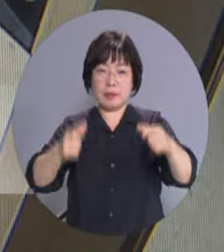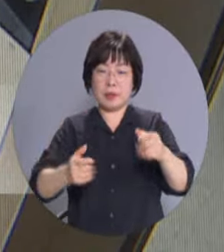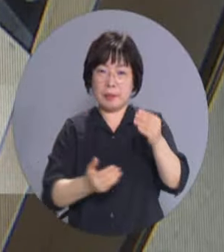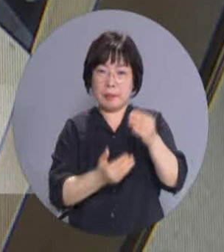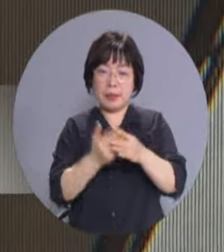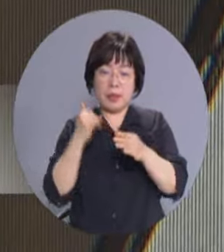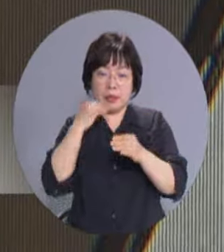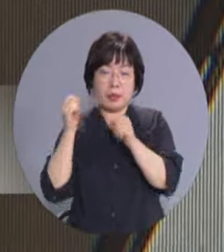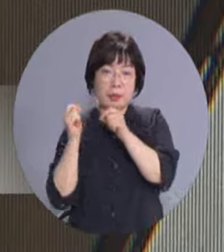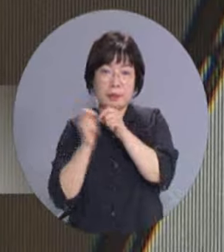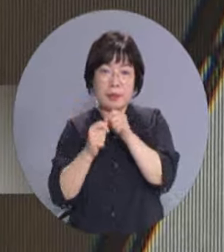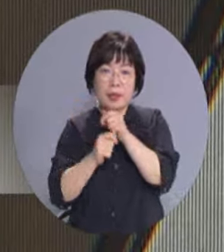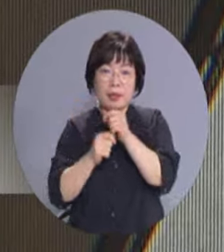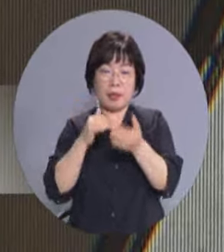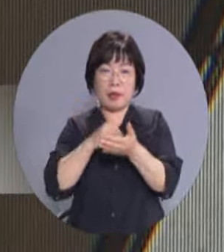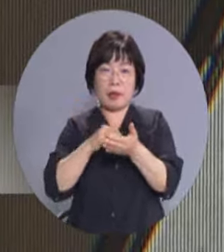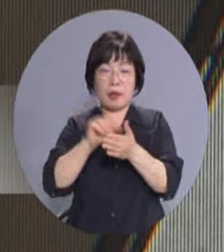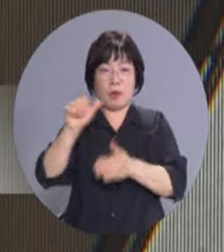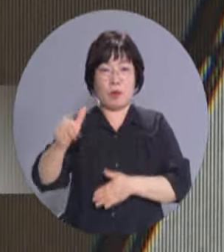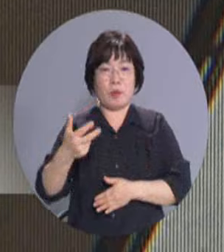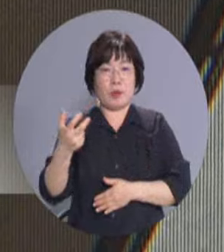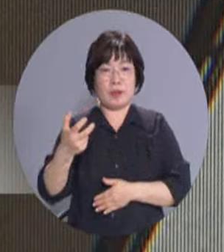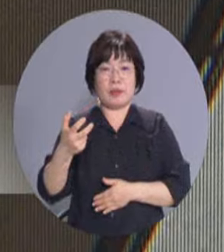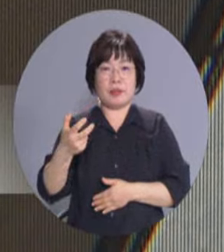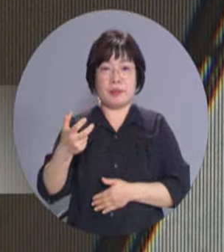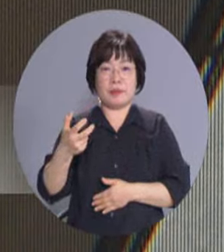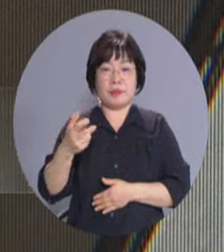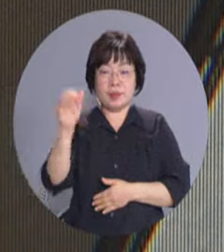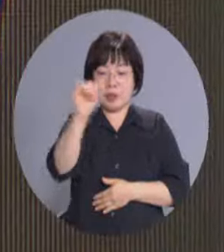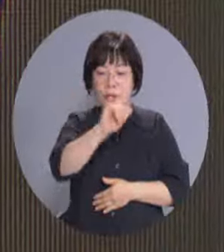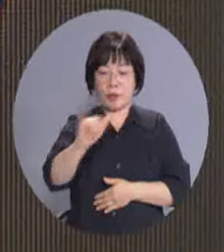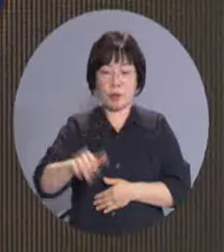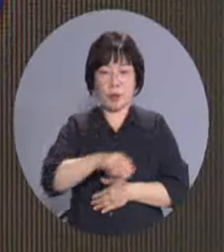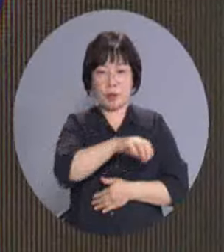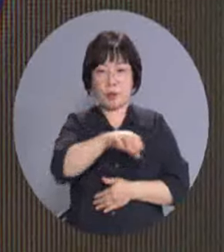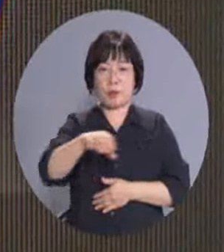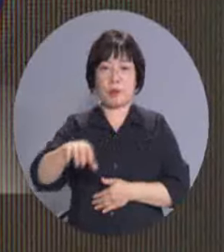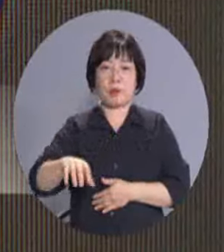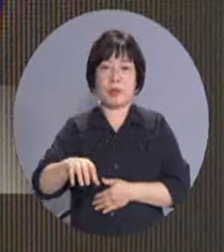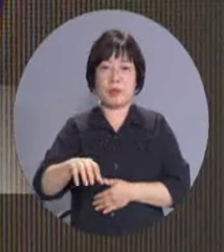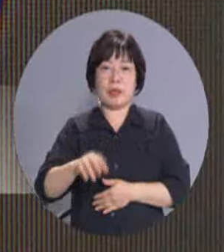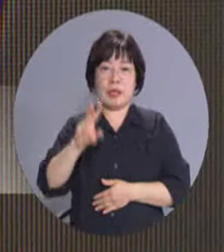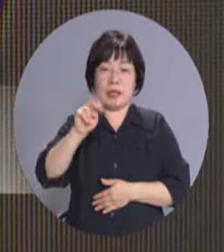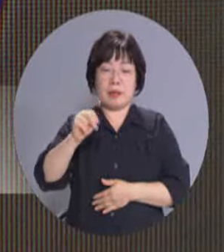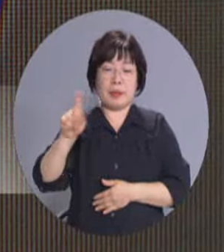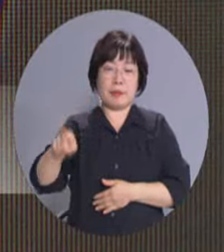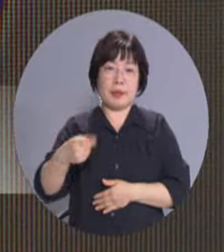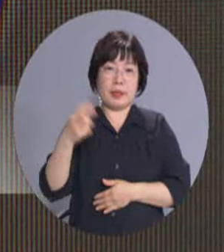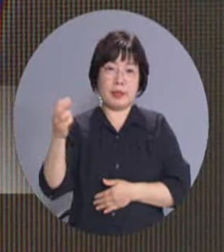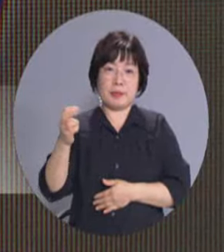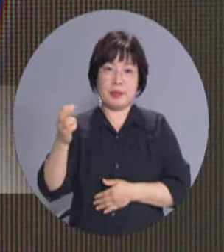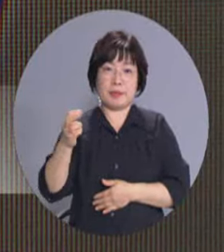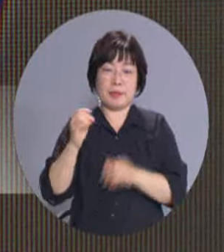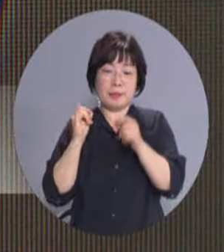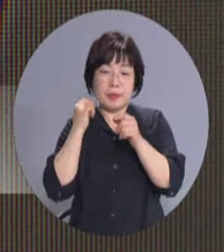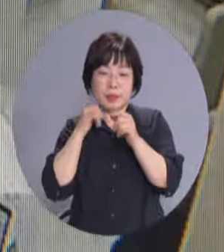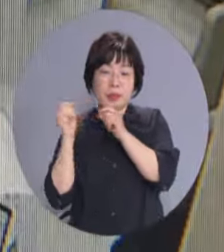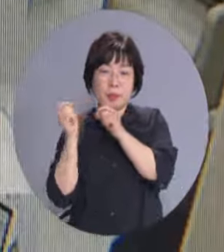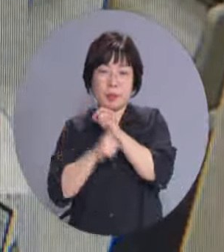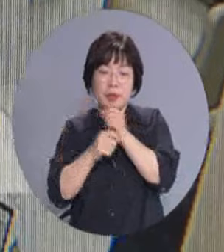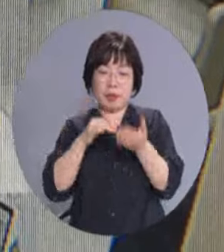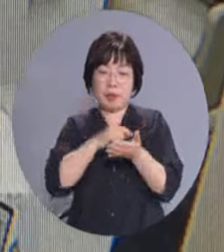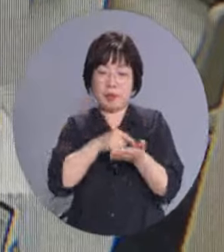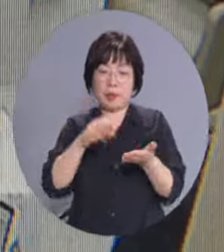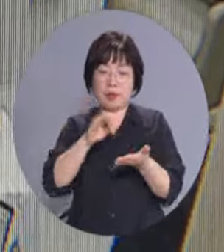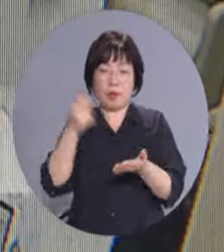발생한 보이스 피싱 사기는 모두 570여 건 같은 기간 전국적으로는 2 130여 건에 이르며 피해 금액은